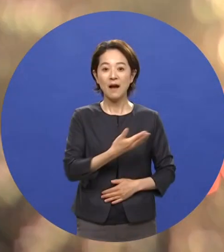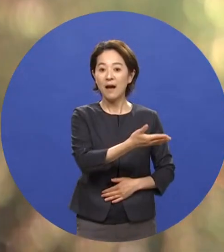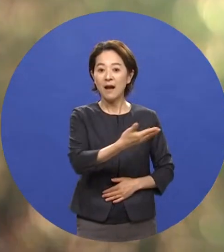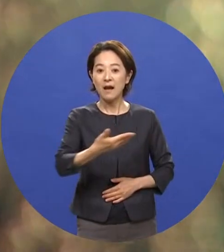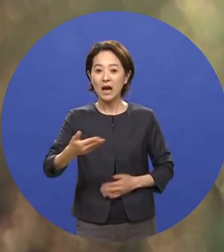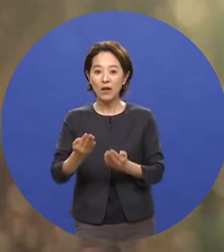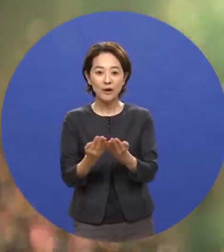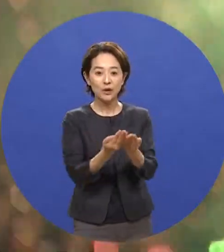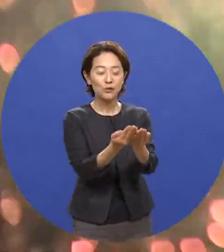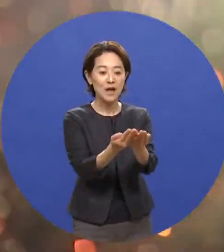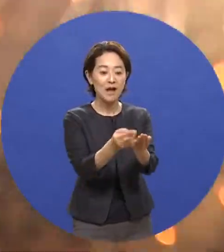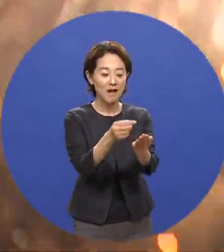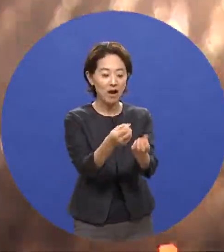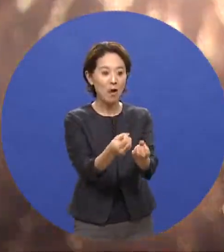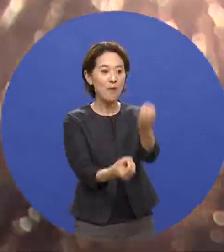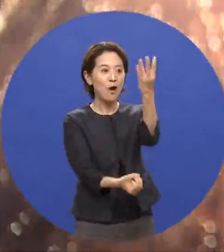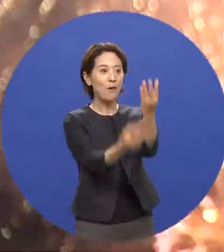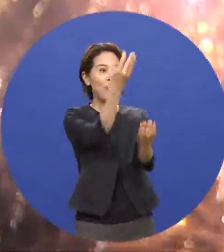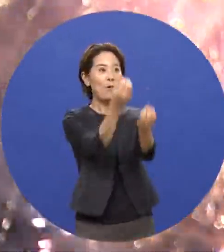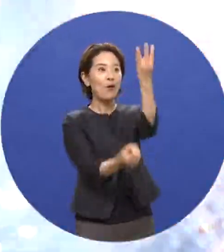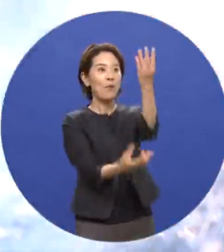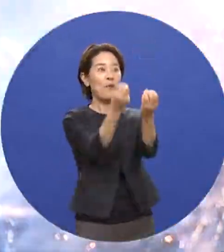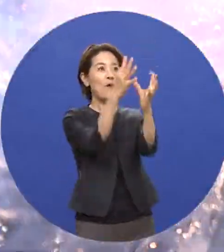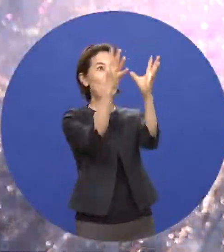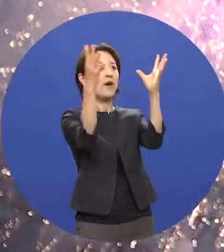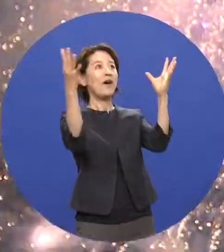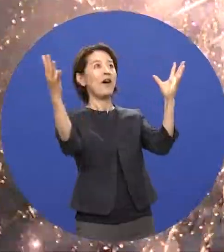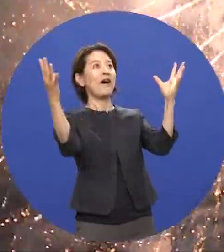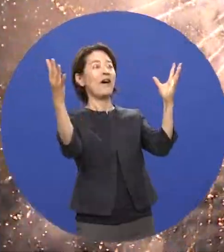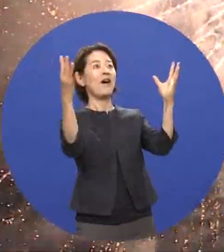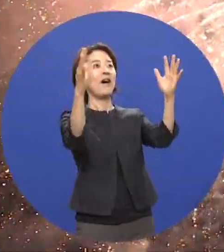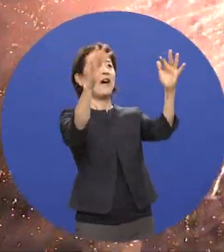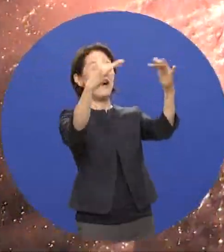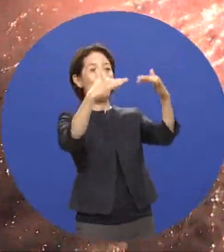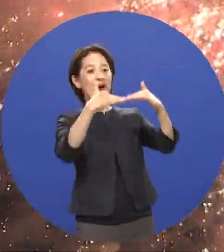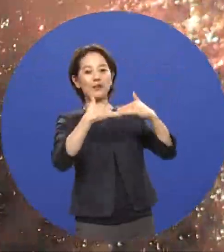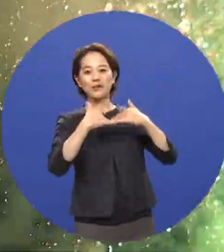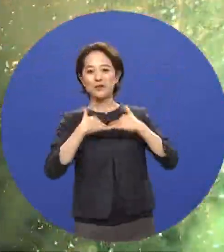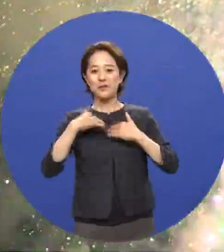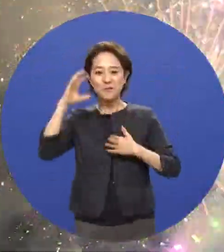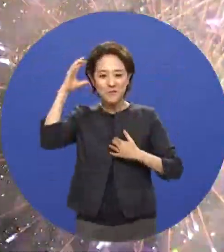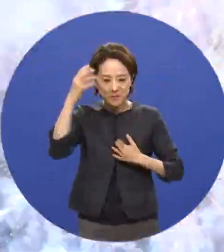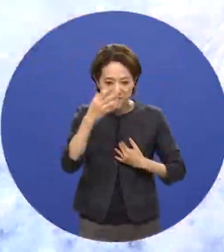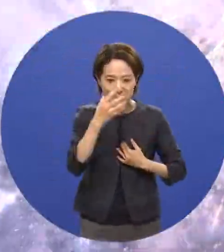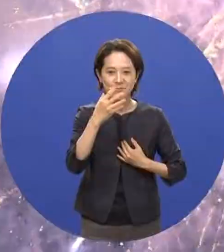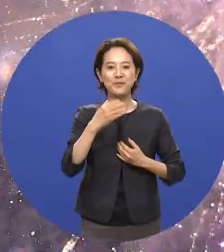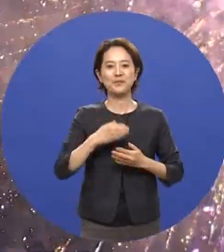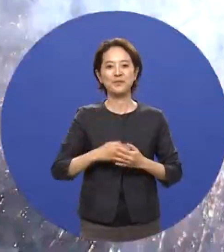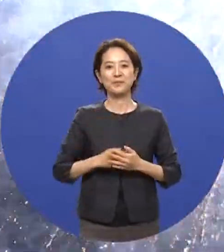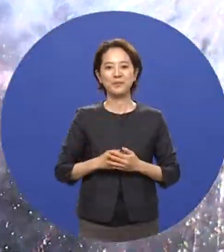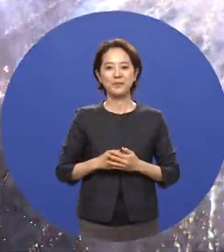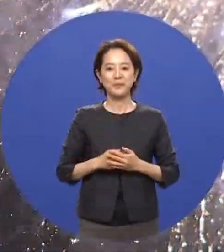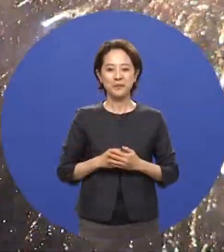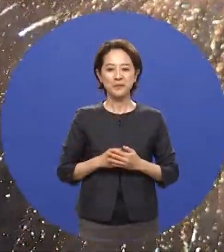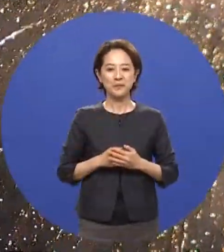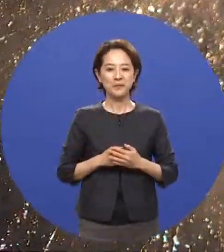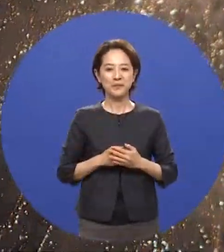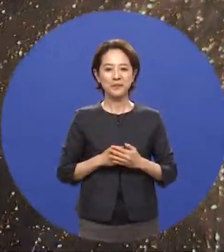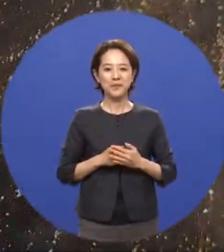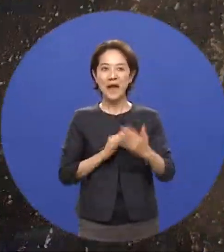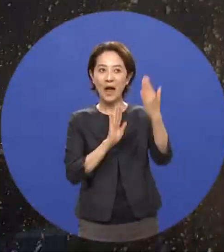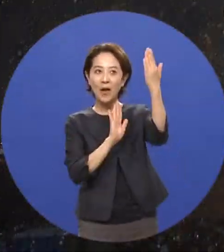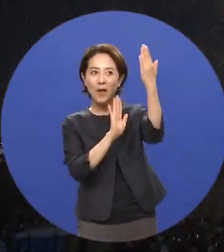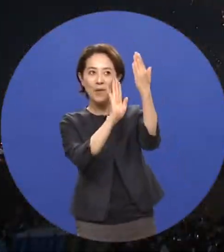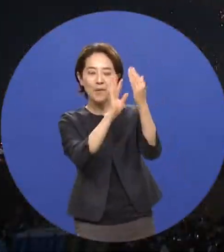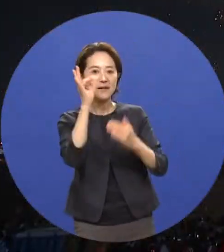荒川に浮かぶ台船から次々と打ち上げられるスターマインは迫力満点です。